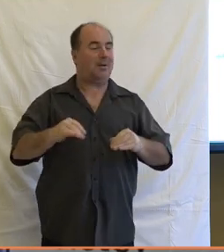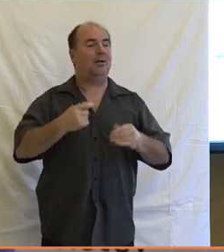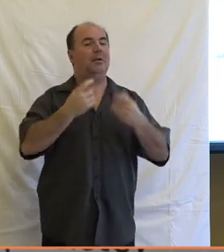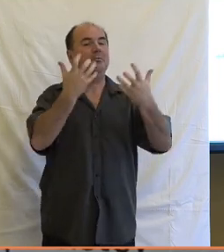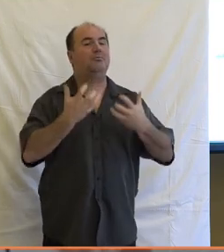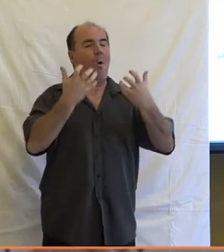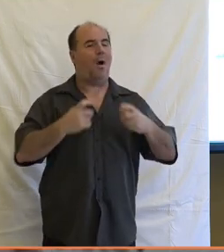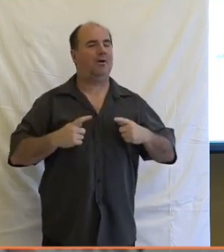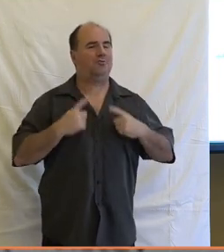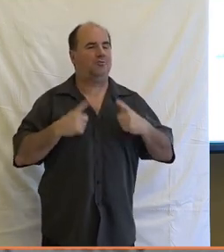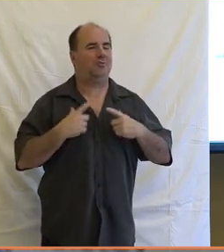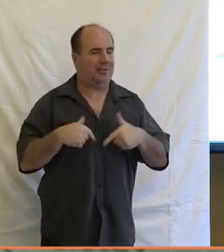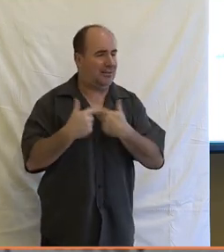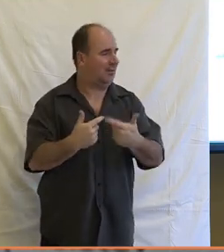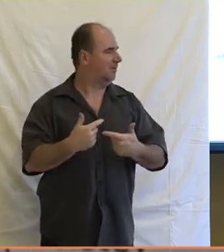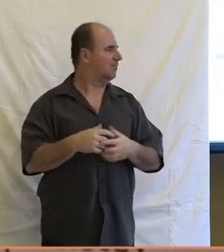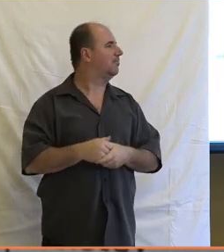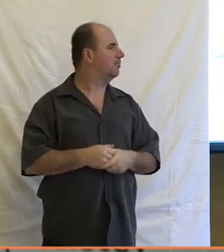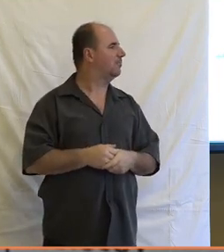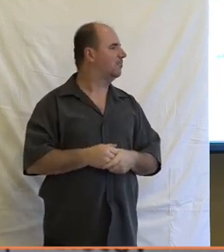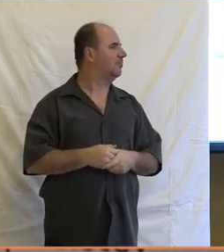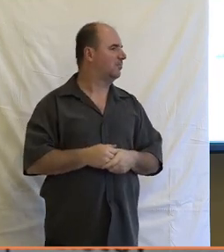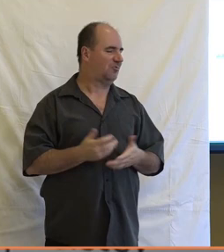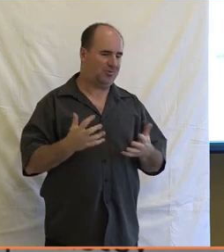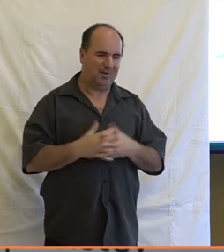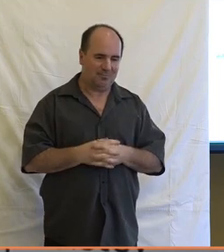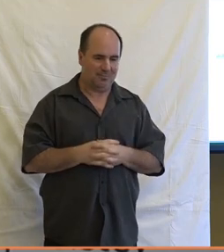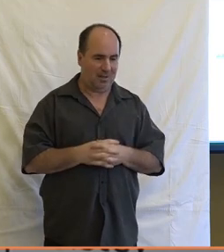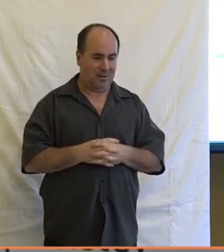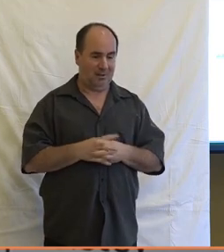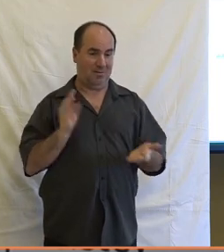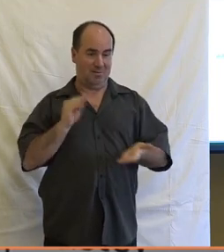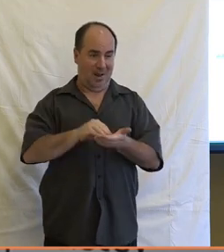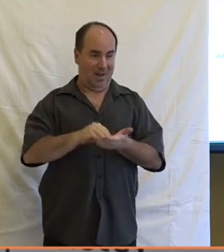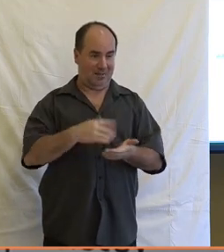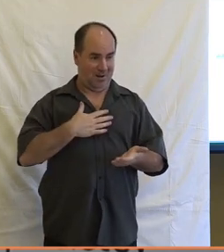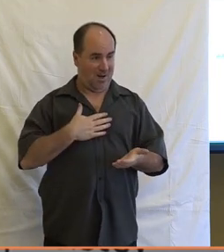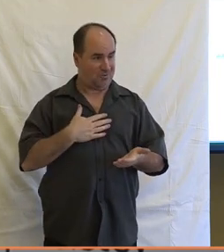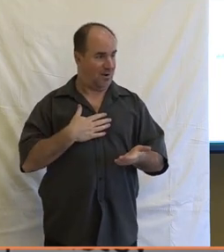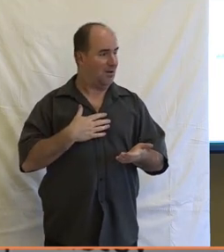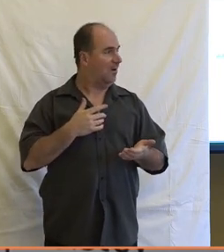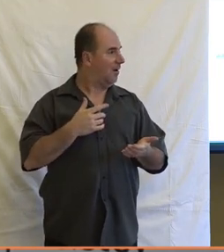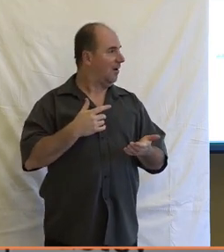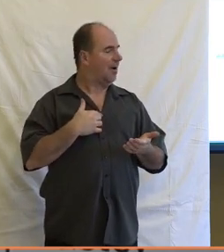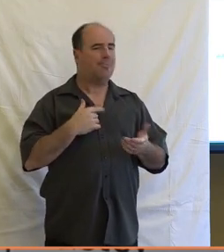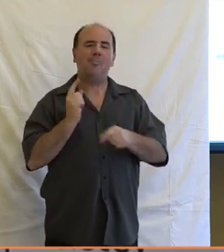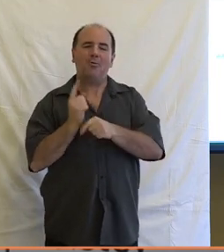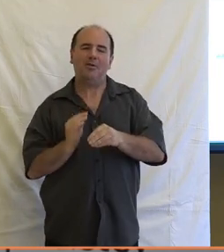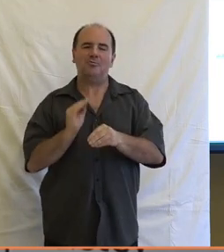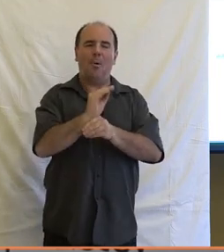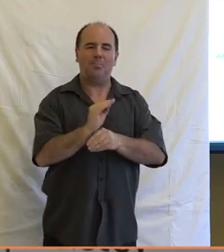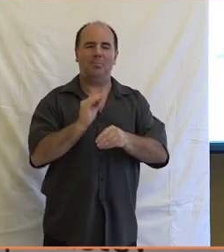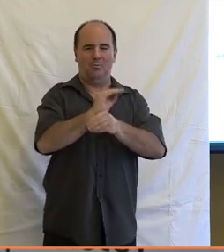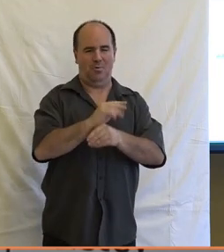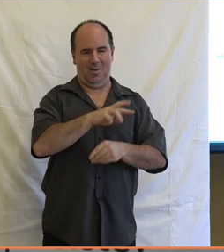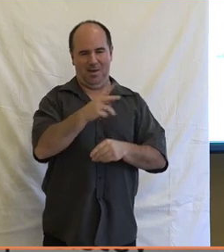jsou i vlastně stovky, jo, to je prostě neuvěřitelné množství za tu dobu, co ta nadace funguje, tak vesměs to jsou všechno, jakoby řeknu, doplňující věci a vždycky